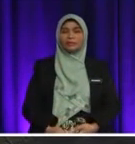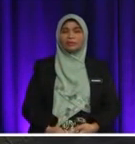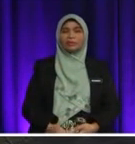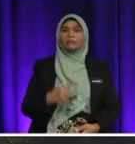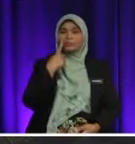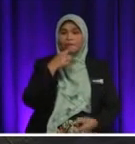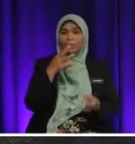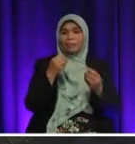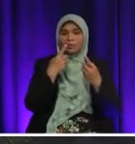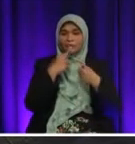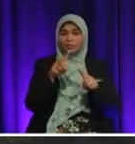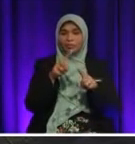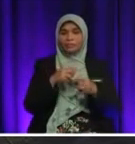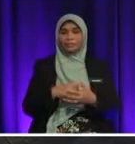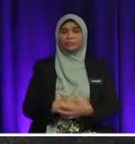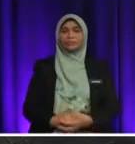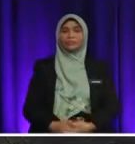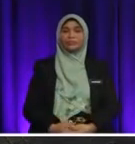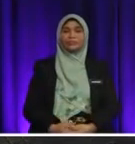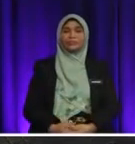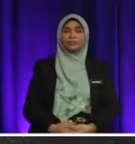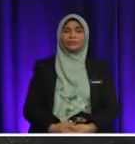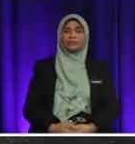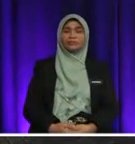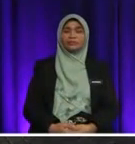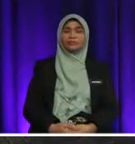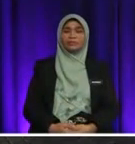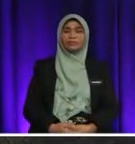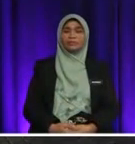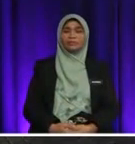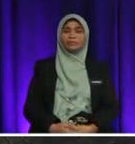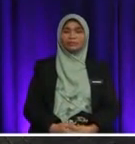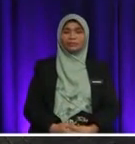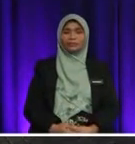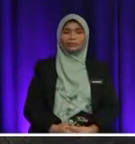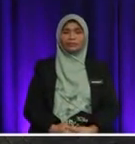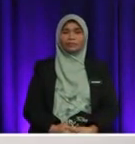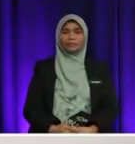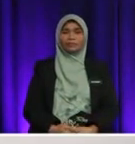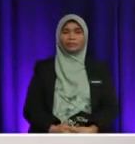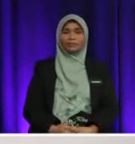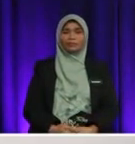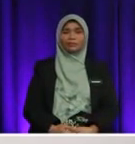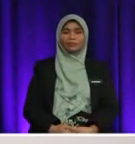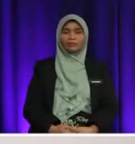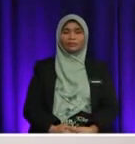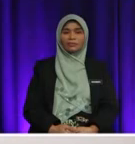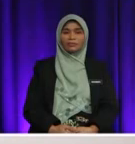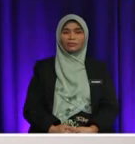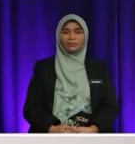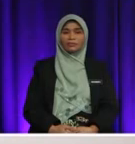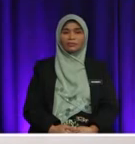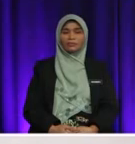sukarela jawab? Angkat tangan. Baik. Indra lagi. Indra Putra. Silakan Indra Putra adikku.